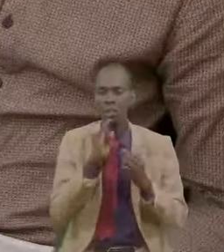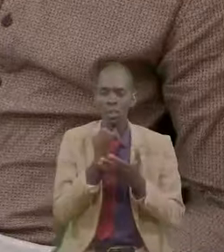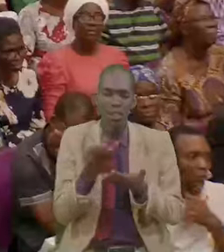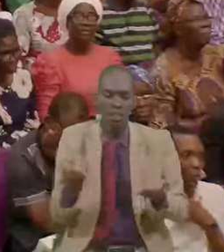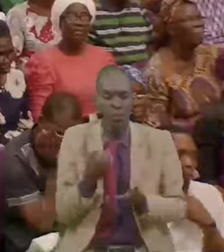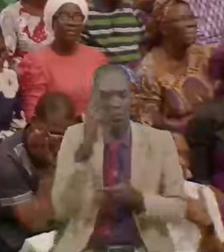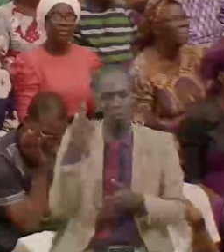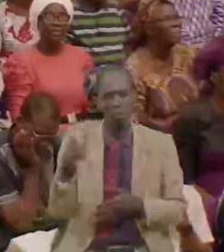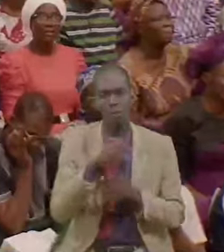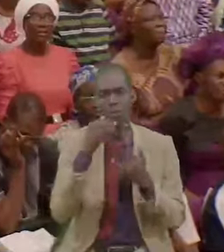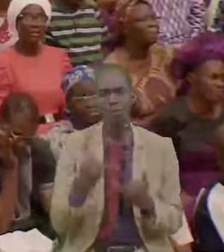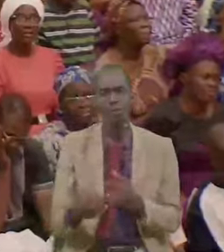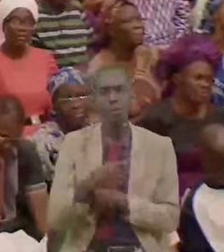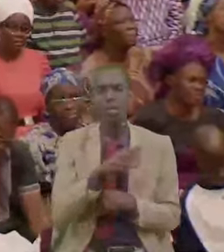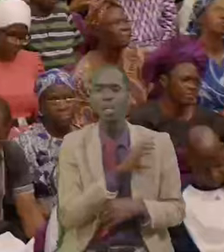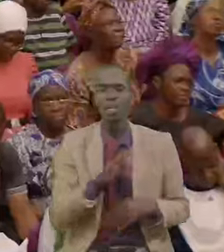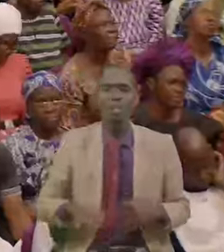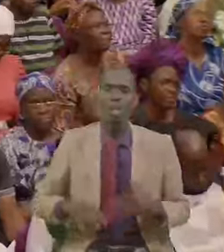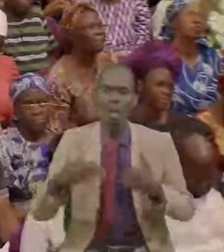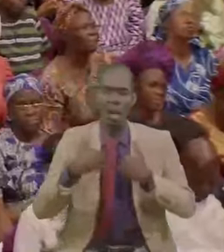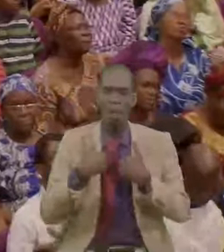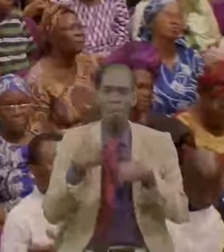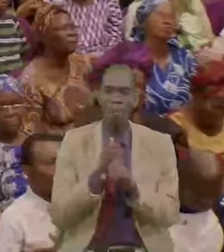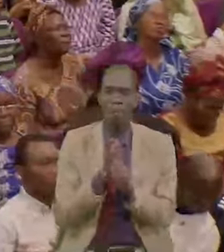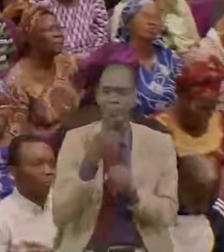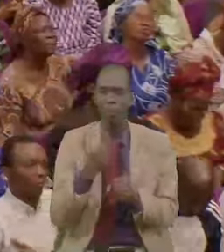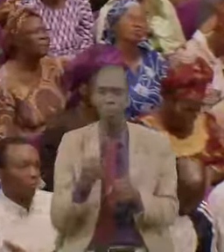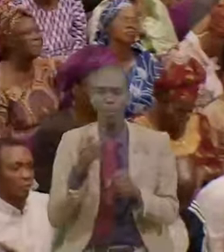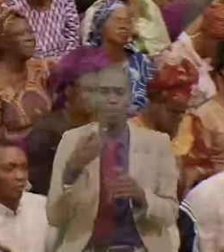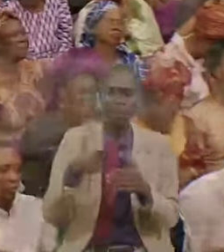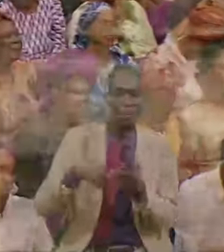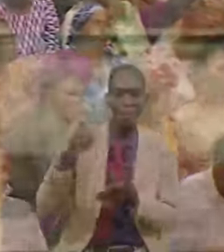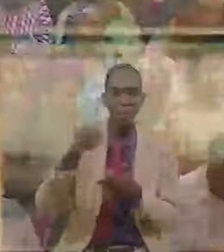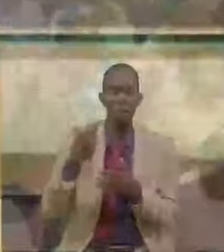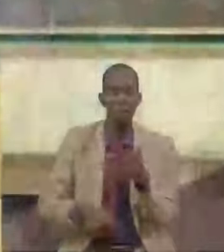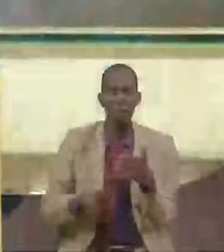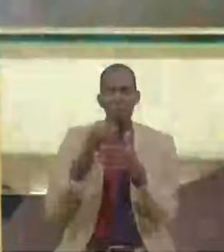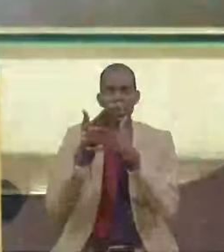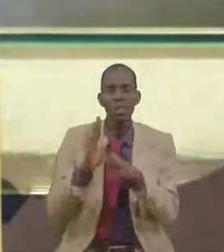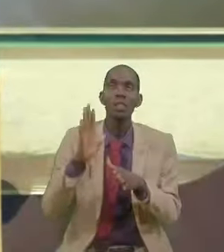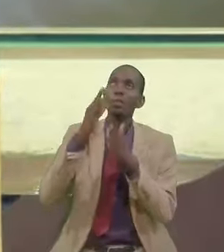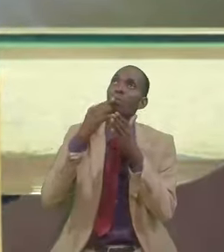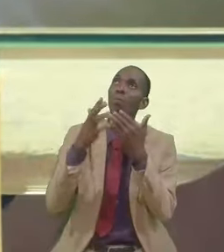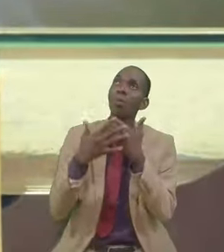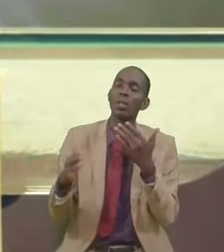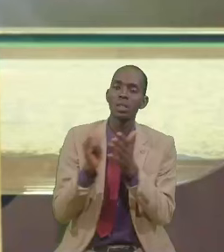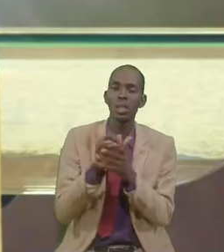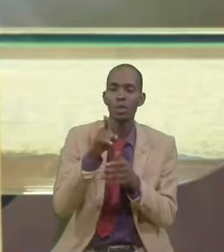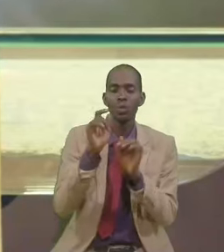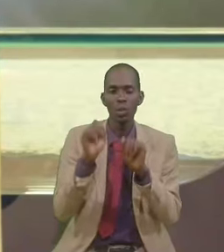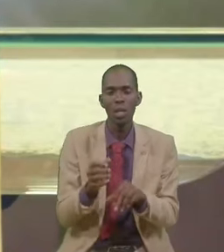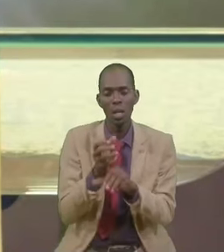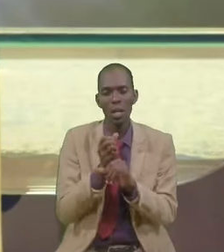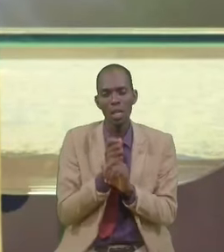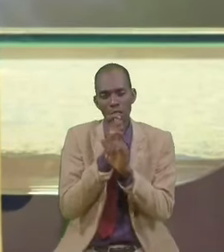son offre de sa puissance illimitée est disponible. Christ a payé le prix, il a versé son sang, afin que vous ayez le don du salut, le